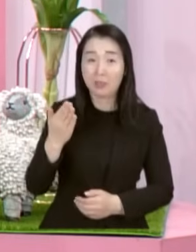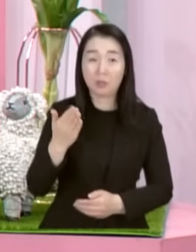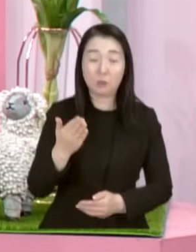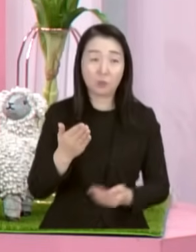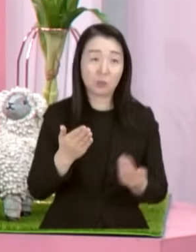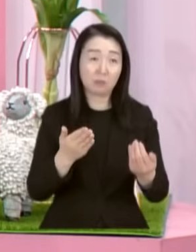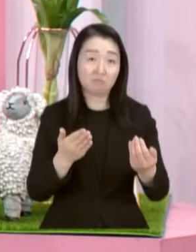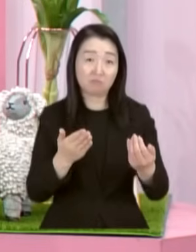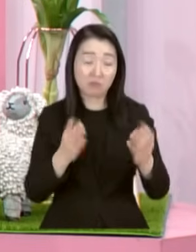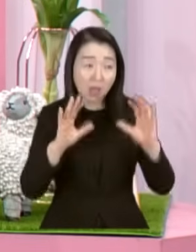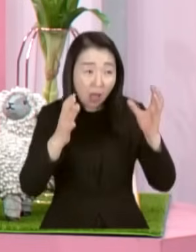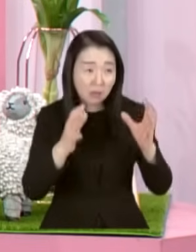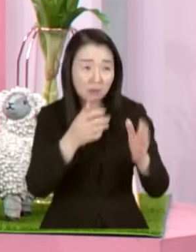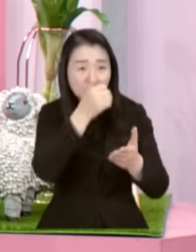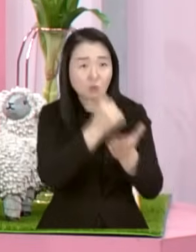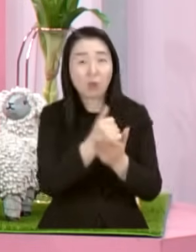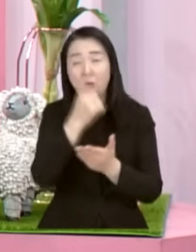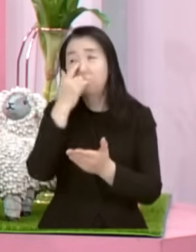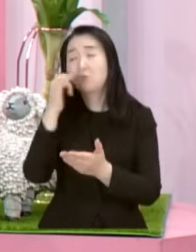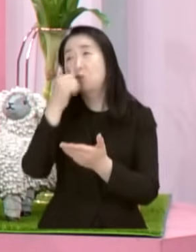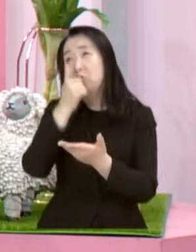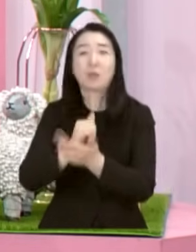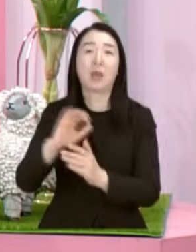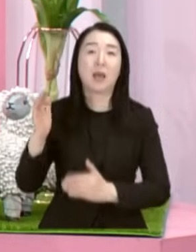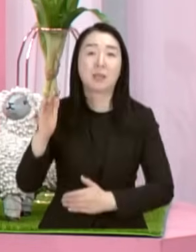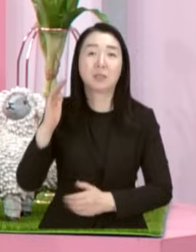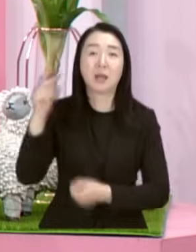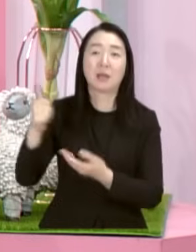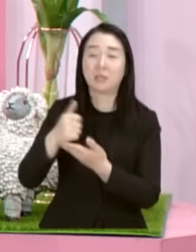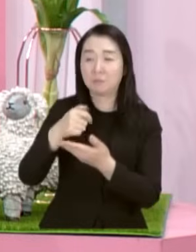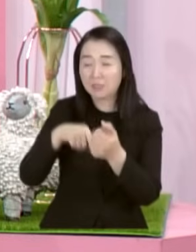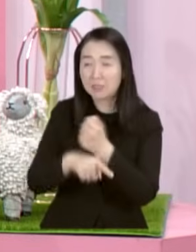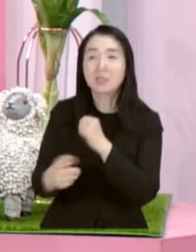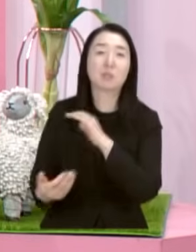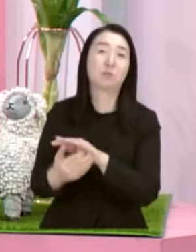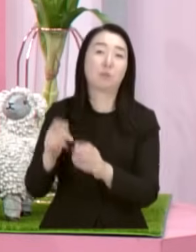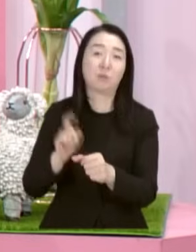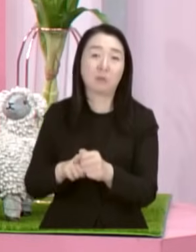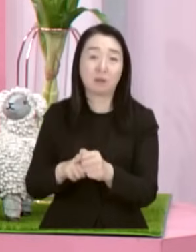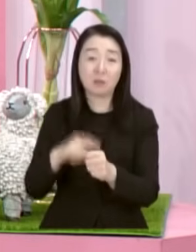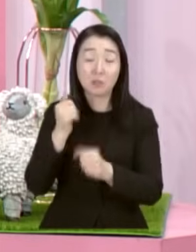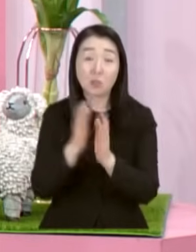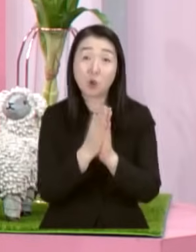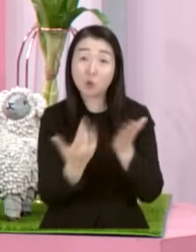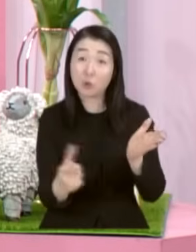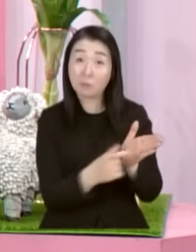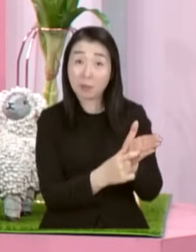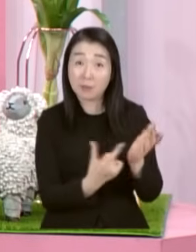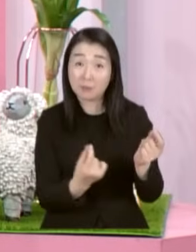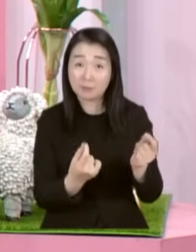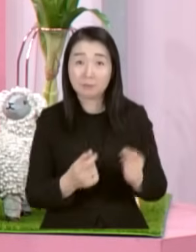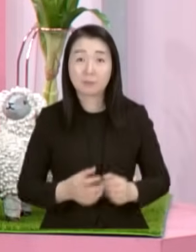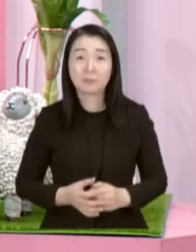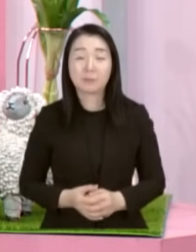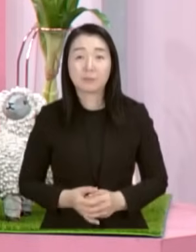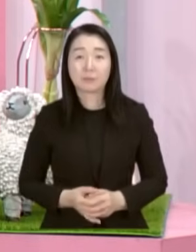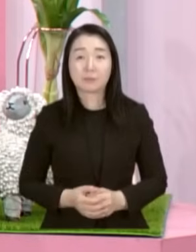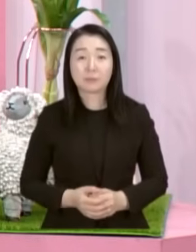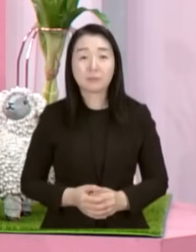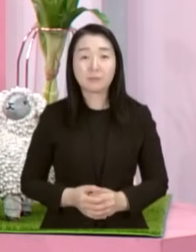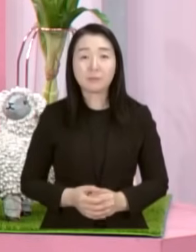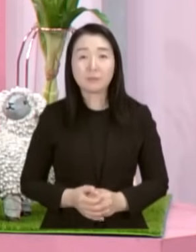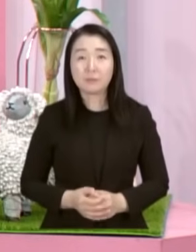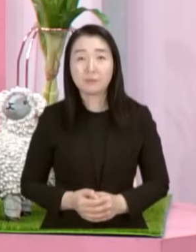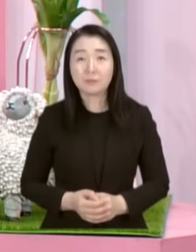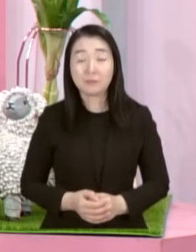아이 죄도 아니고 부모 죄도 아니야. 하나님의 뜻을 이루라고 하는 거야. 예. 그게 성경에 나와 있잖아요. 아디모에게.